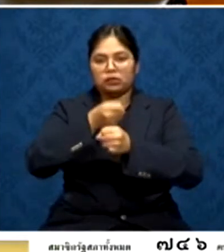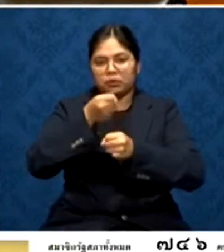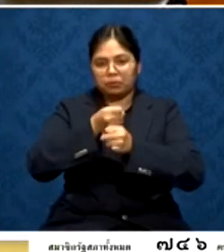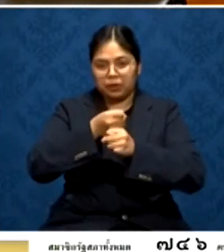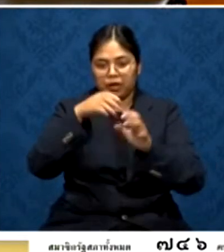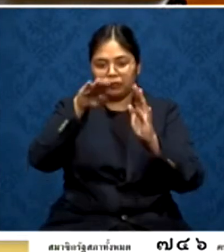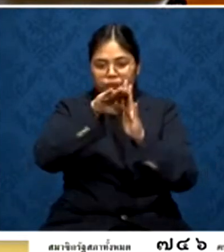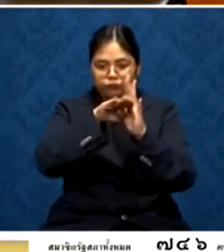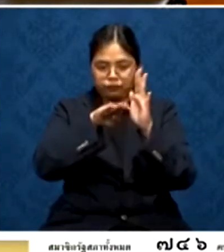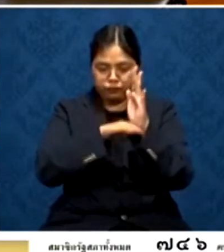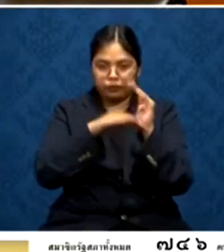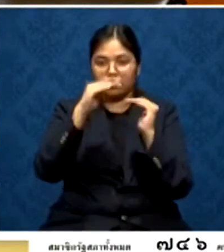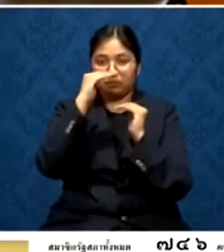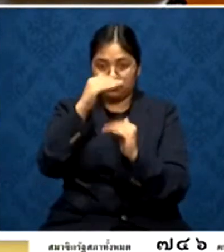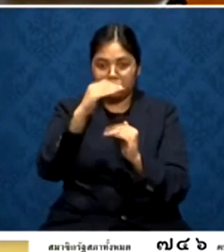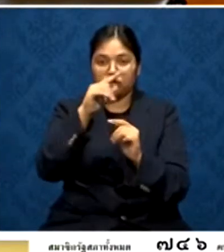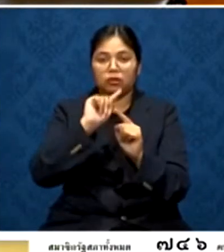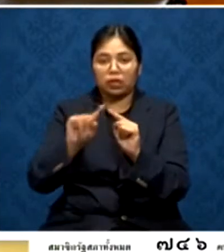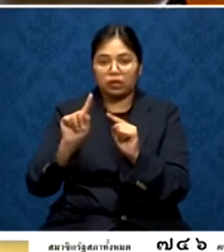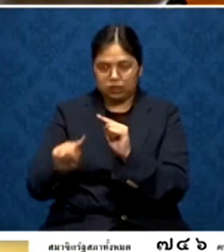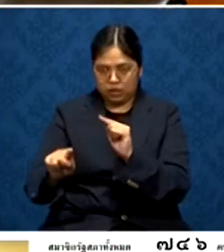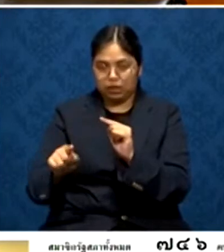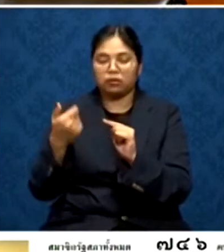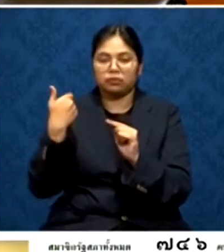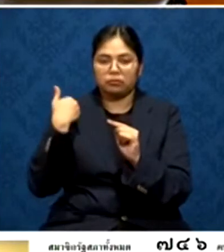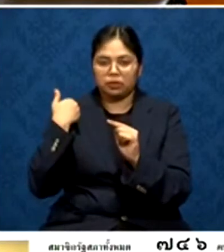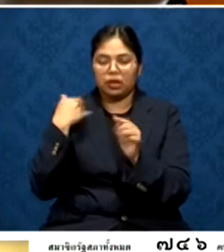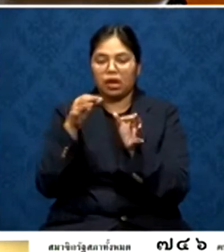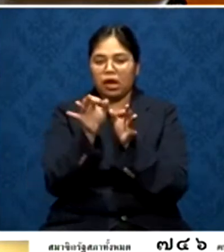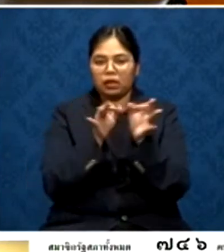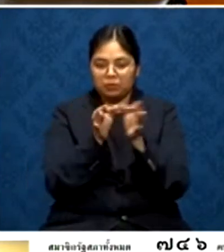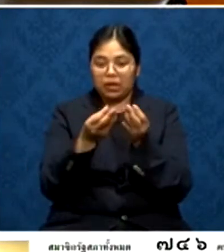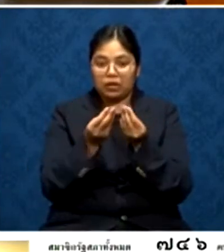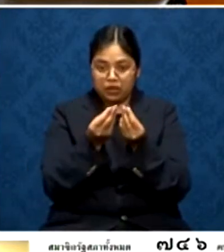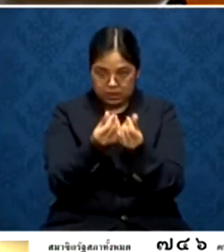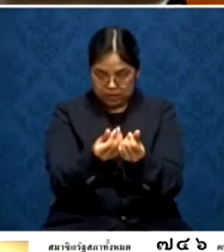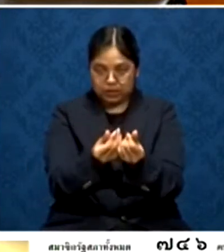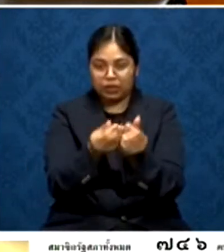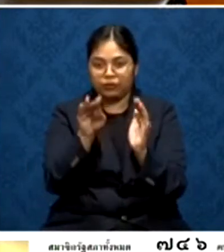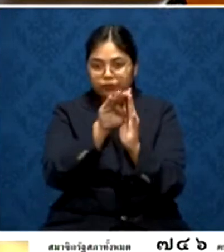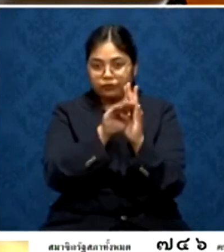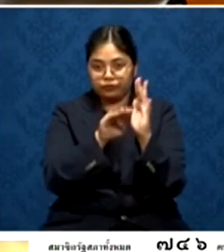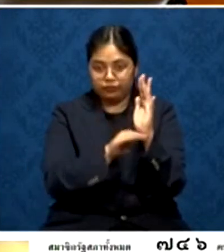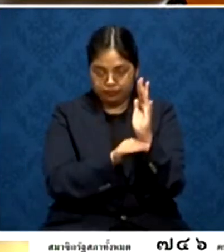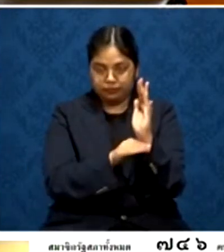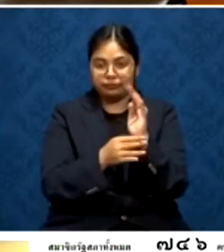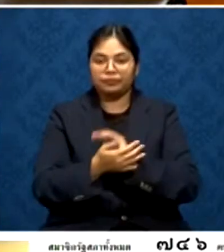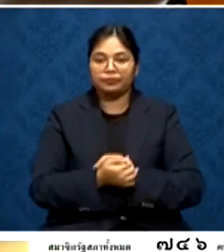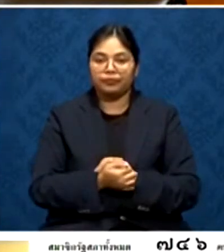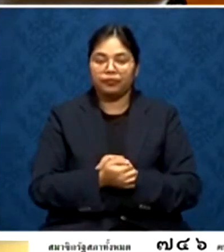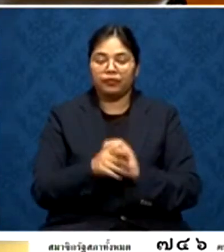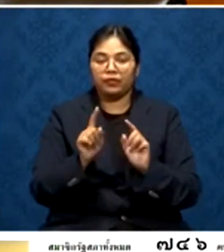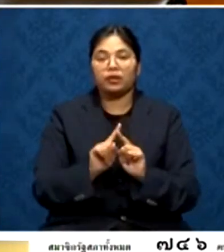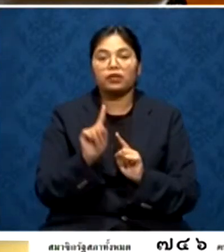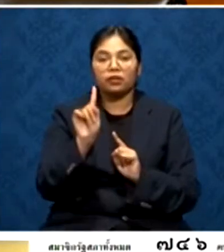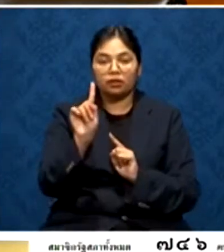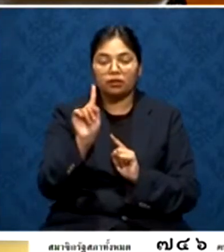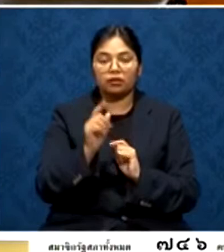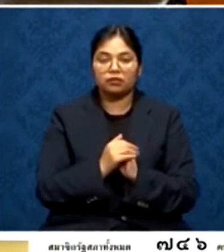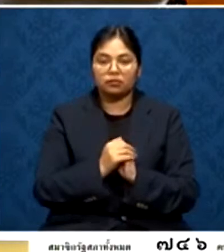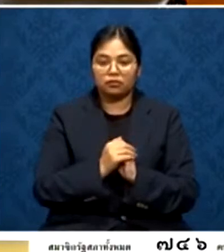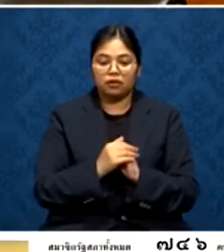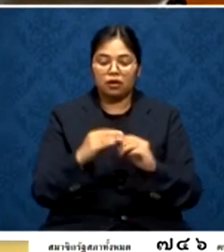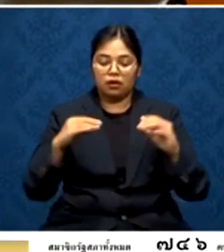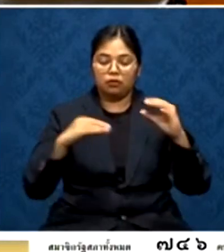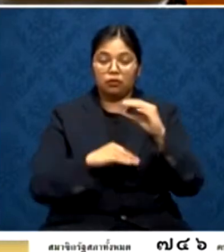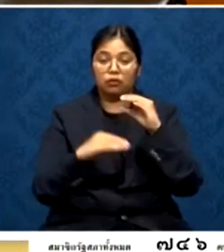ธรรมผมขออธิบายรายละเอียดดังนี้นะครับประการที่1โครงการรถไ